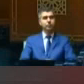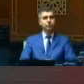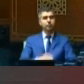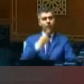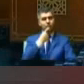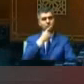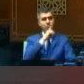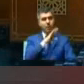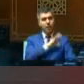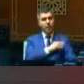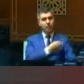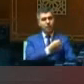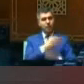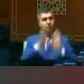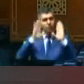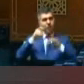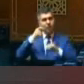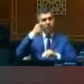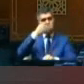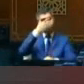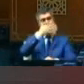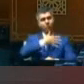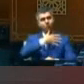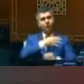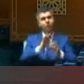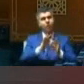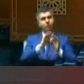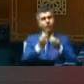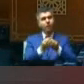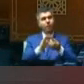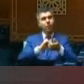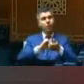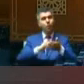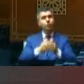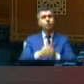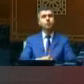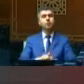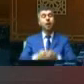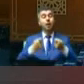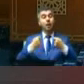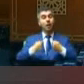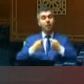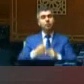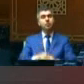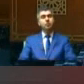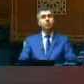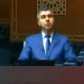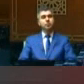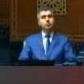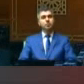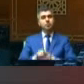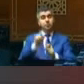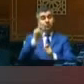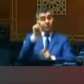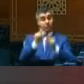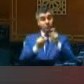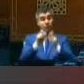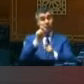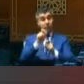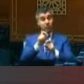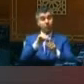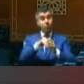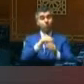بسم الله الرحمن الرحيم، والصلاة والسلام على خير المرسلين وآله وصحبه أجمعين. السيد الرئيس المحترم، السيدات